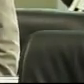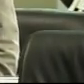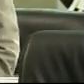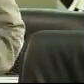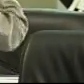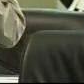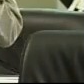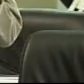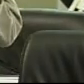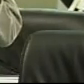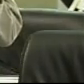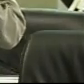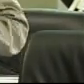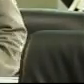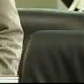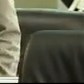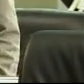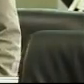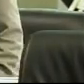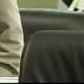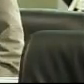Nyukanchi yuyanchi,